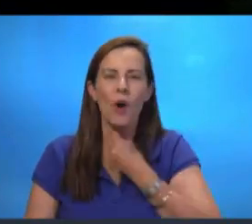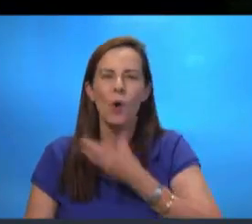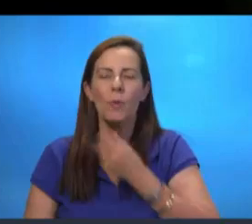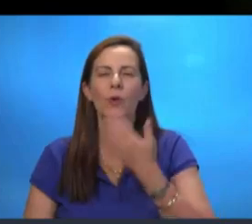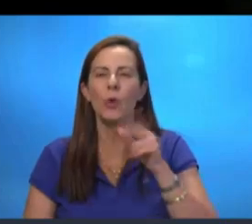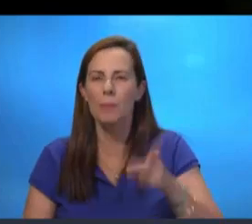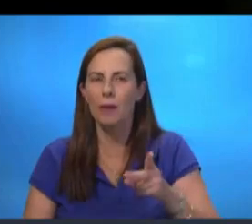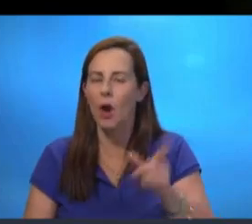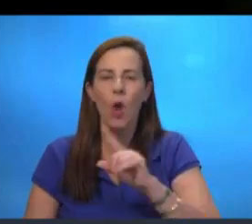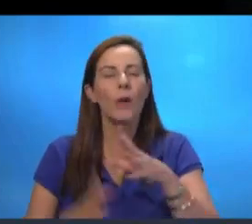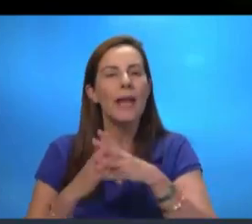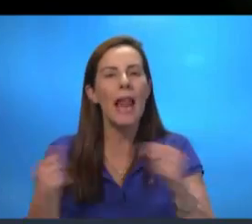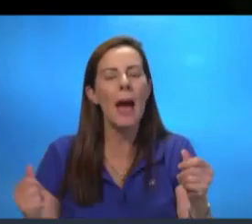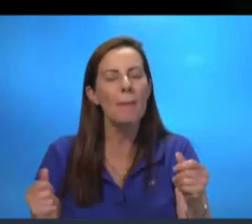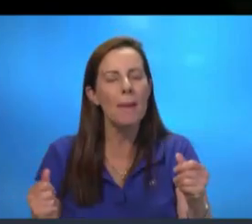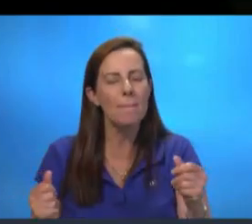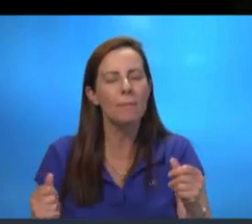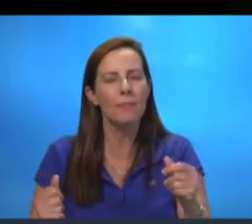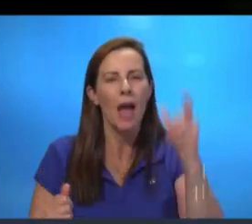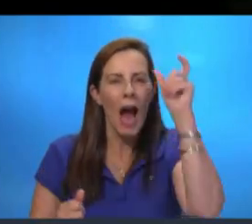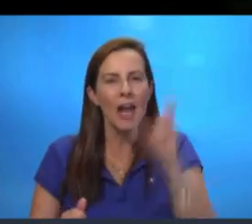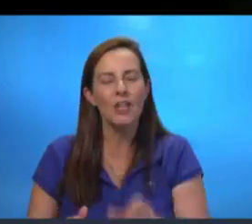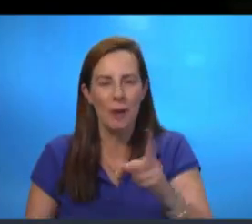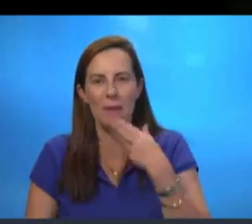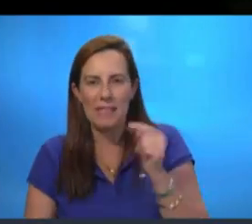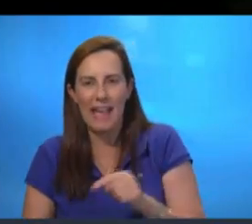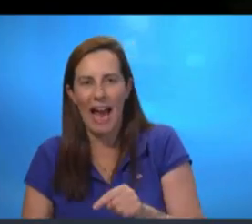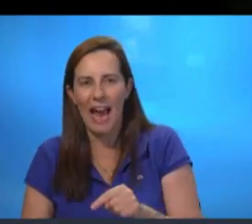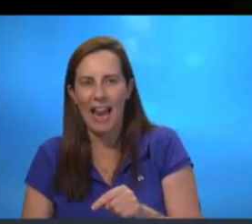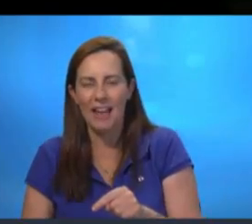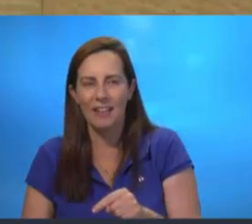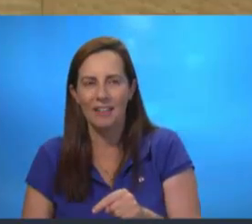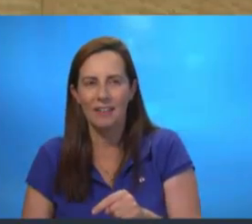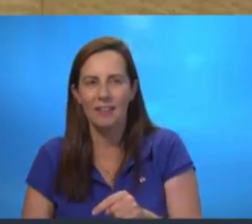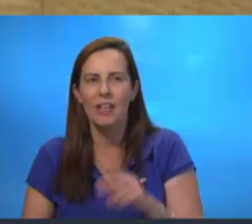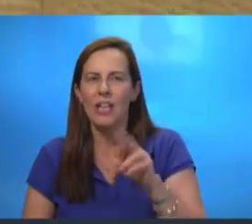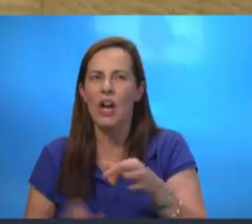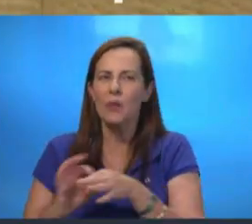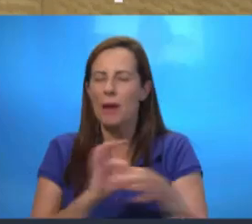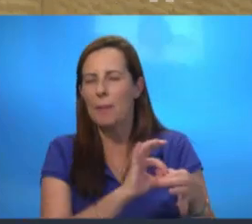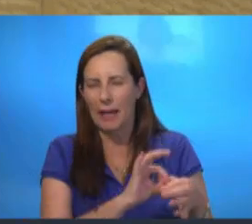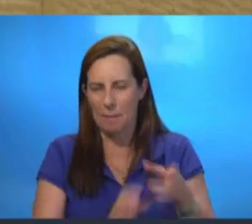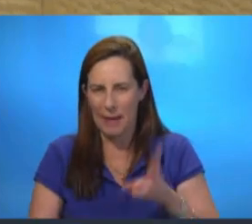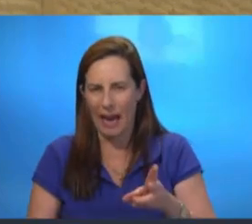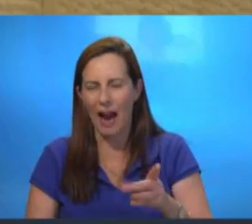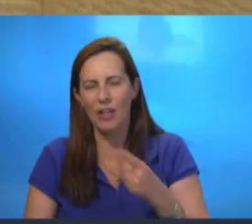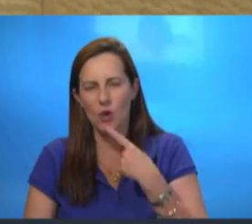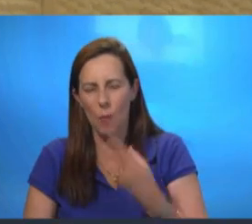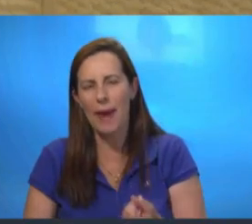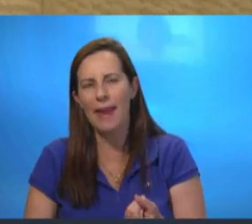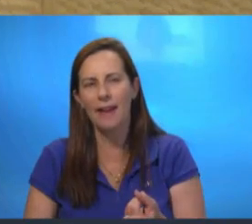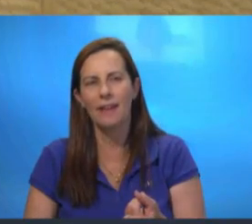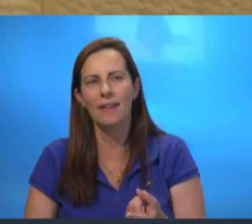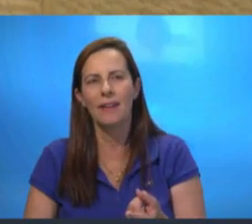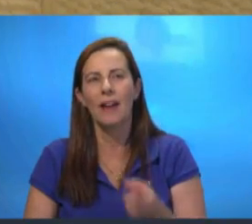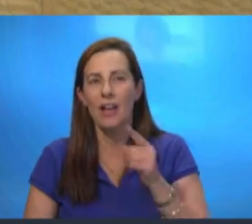לא נעלמים מעיניהם של יוצאי עיראק בישראל. יש פתגם בערבית עיראקית שאומר,